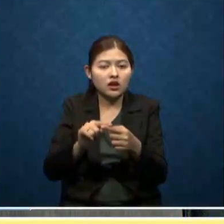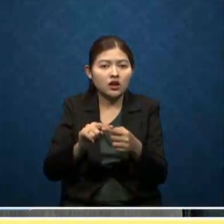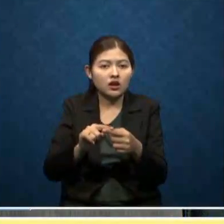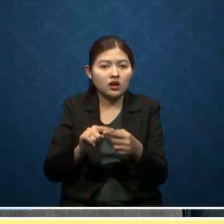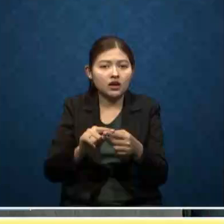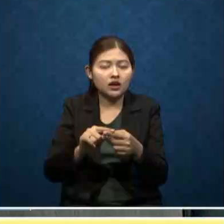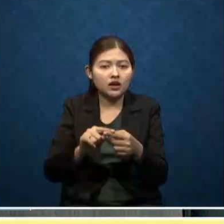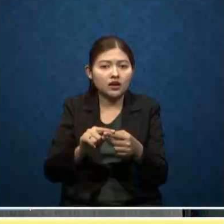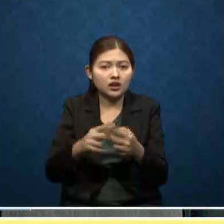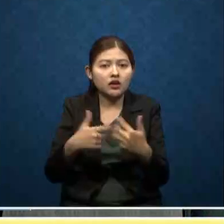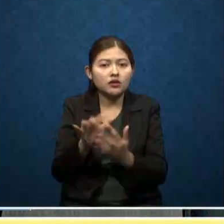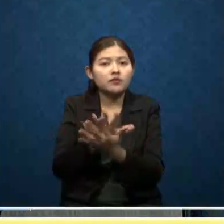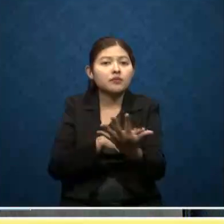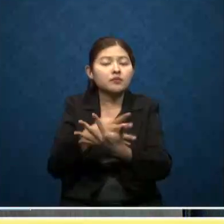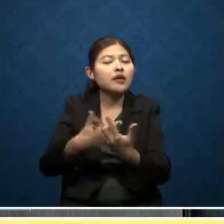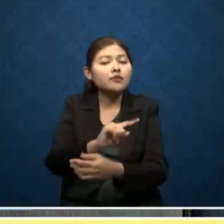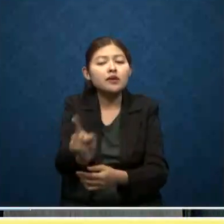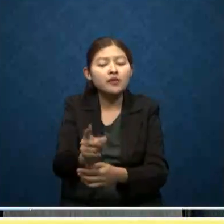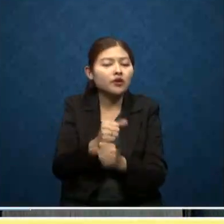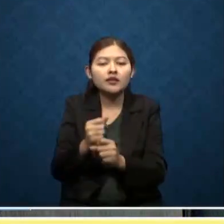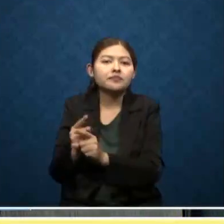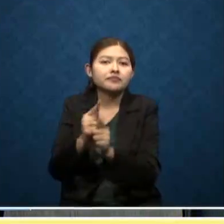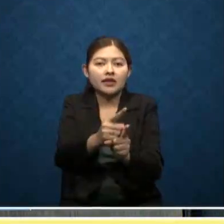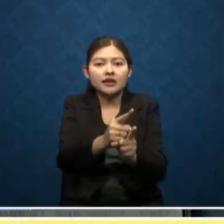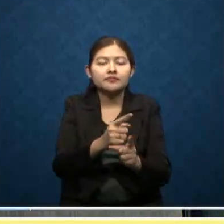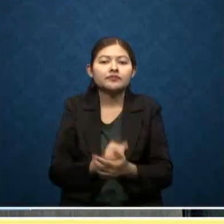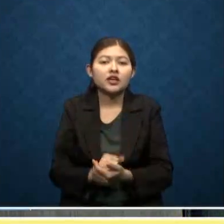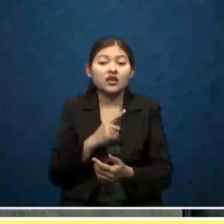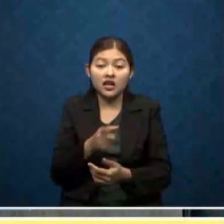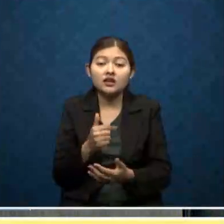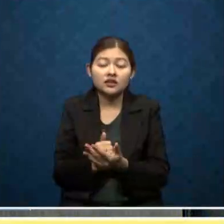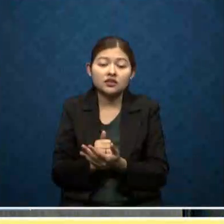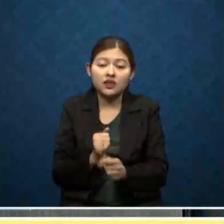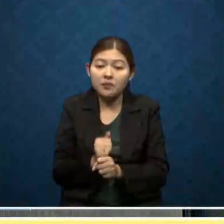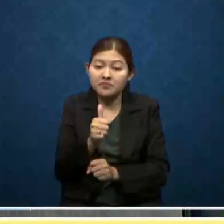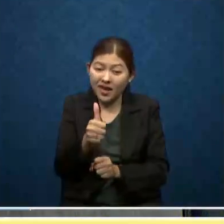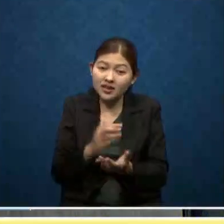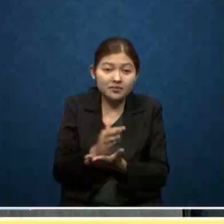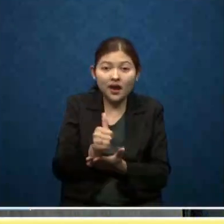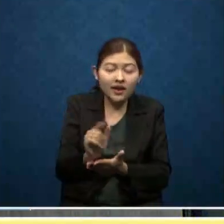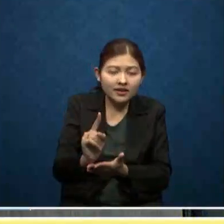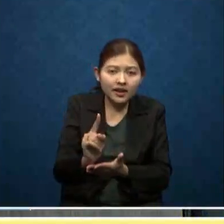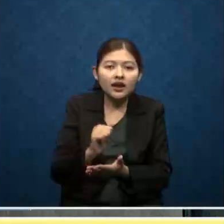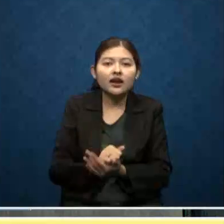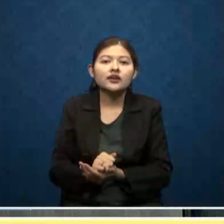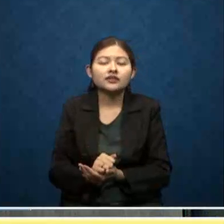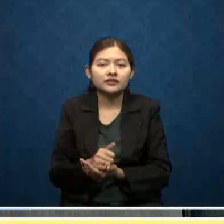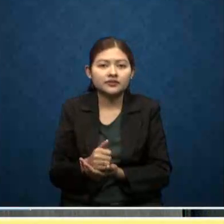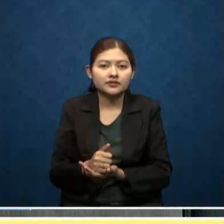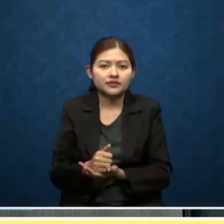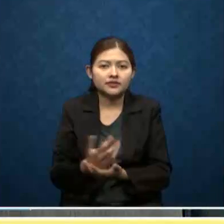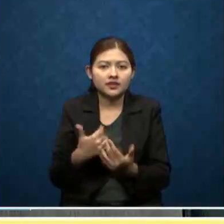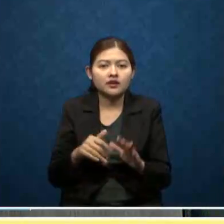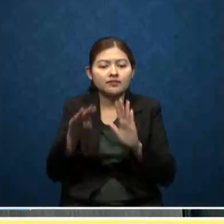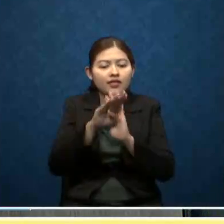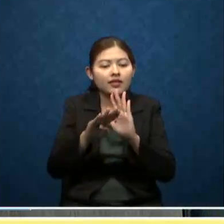เจตนารมณ์ของแผนตรงนี้ก็คือท่านจะกล่าวว่าสำเร็จหรือไม่ก็สุดแท้แต่นะครับความคหน้าของการดำเนินการ